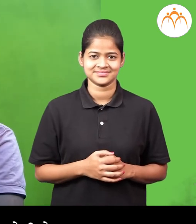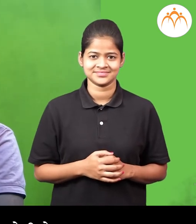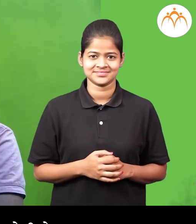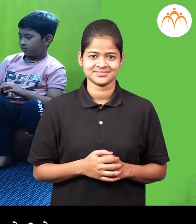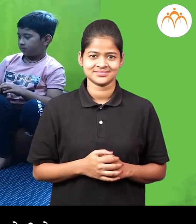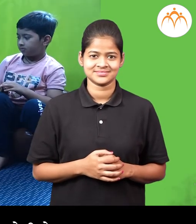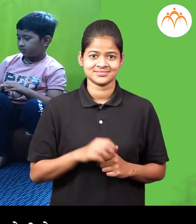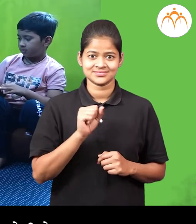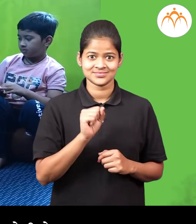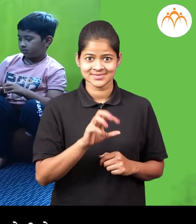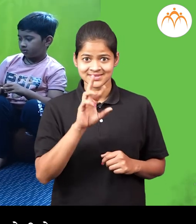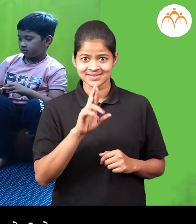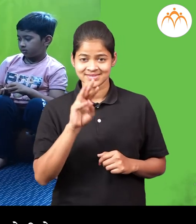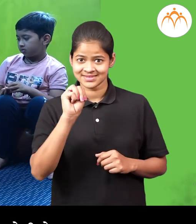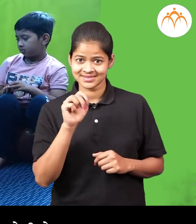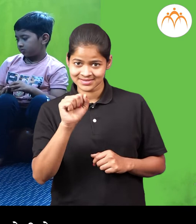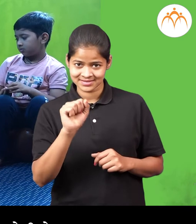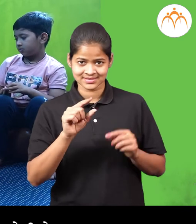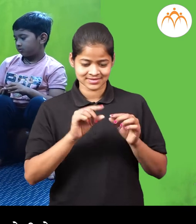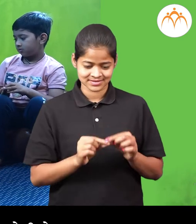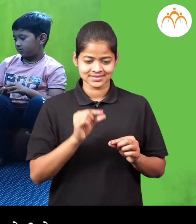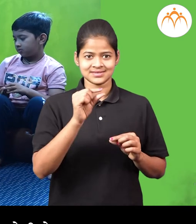त्याचा समोर तु तुझी एक गोटी ठेव।